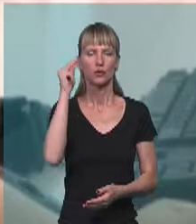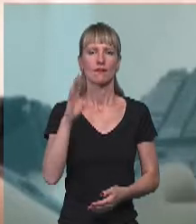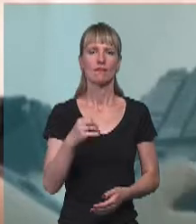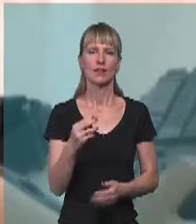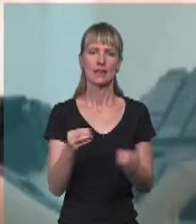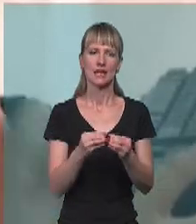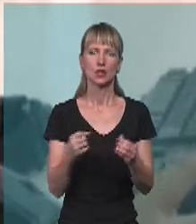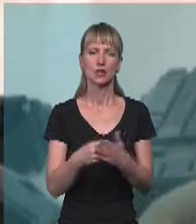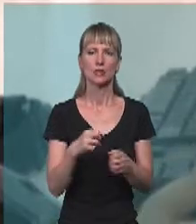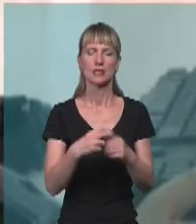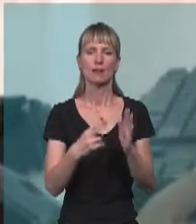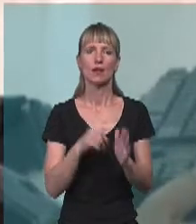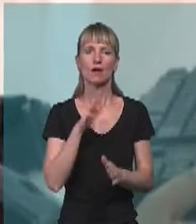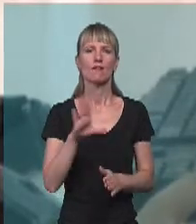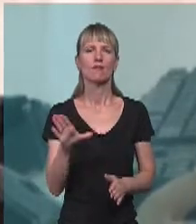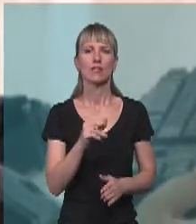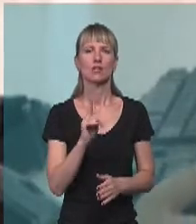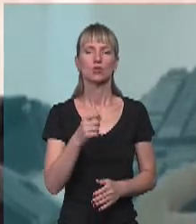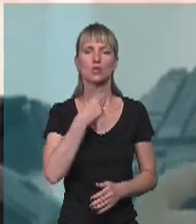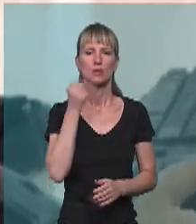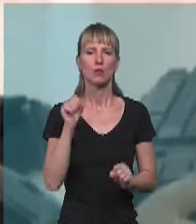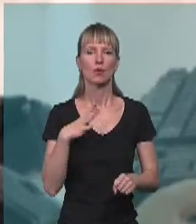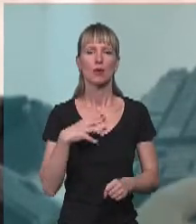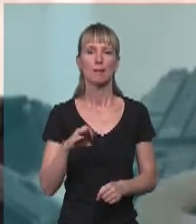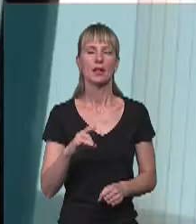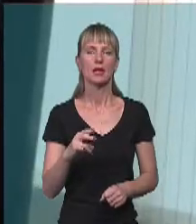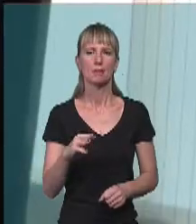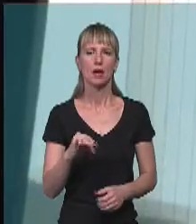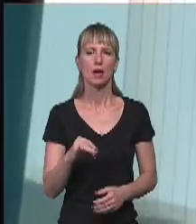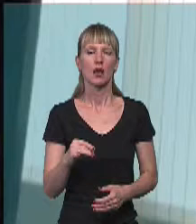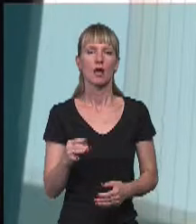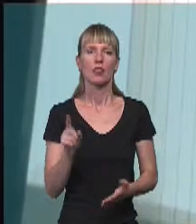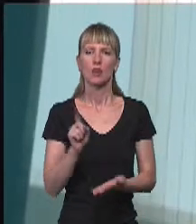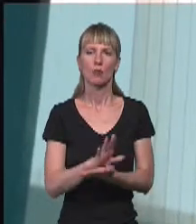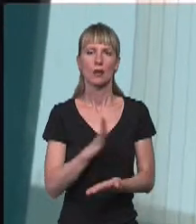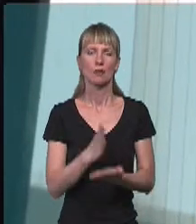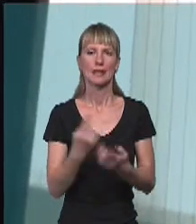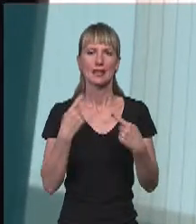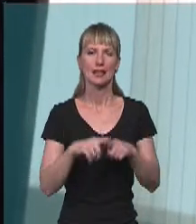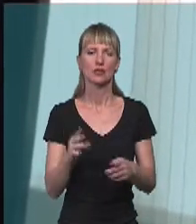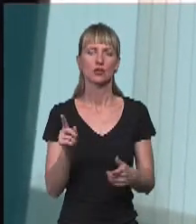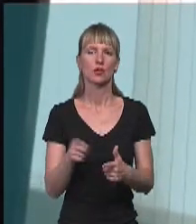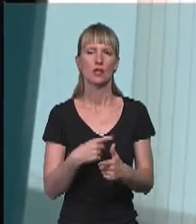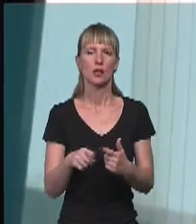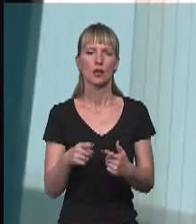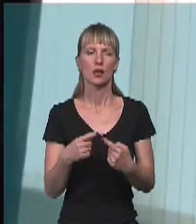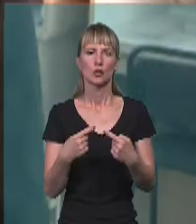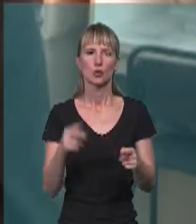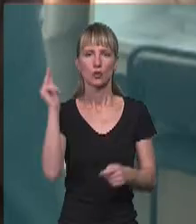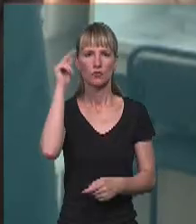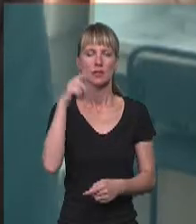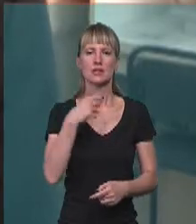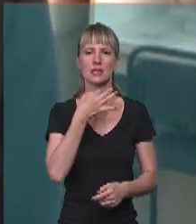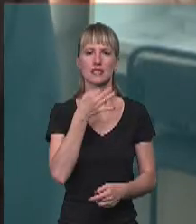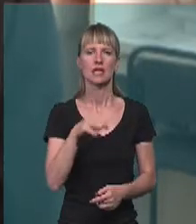18 років. Всі, хто старше, могли бути менторами. Учасникам не обов'язково було мати технічну чи економічну освіту, зазначила Дар'я Табунщик.